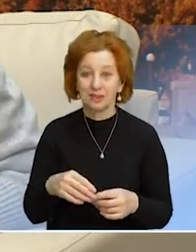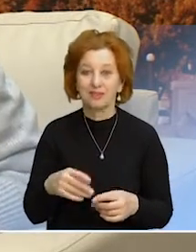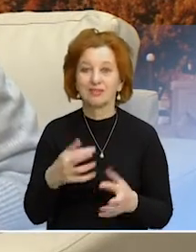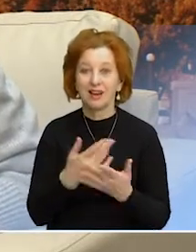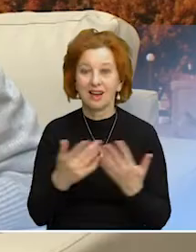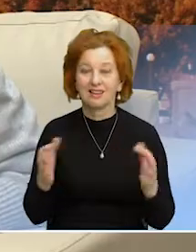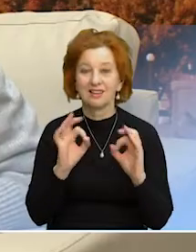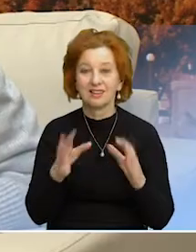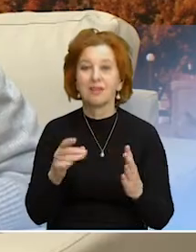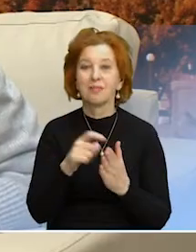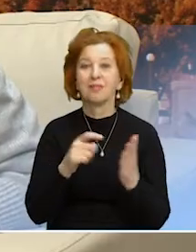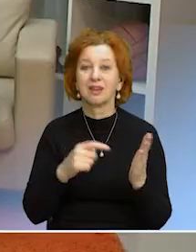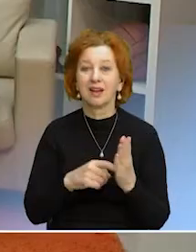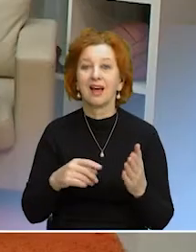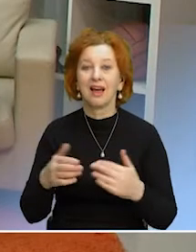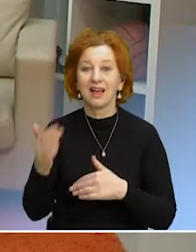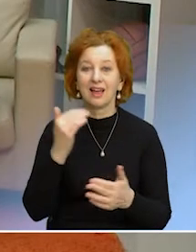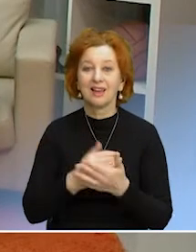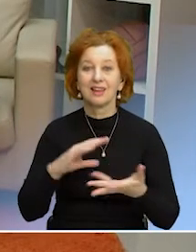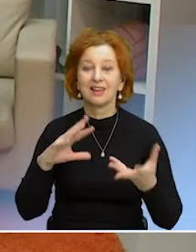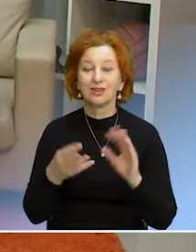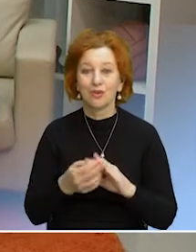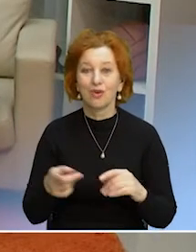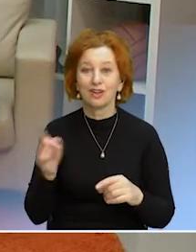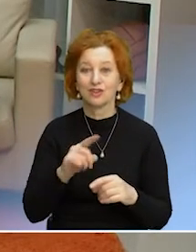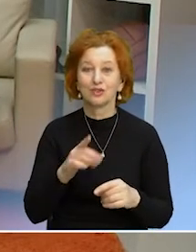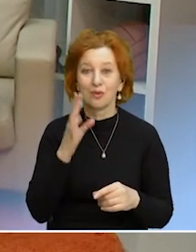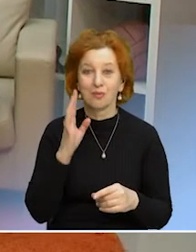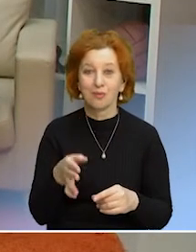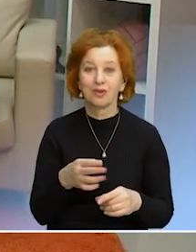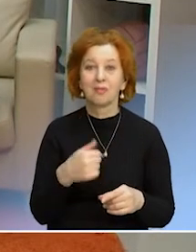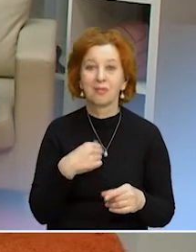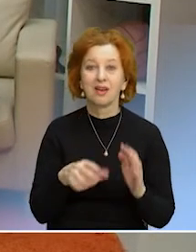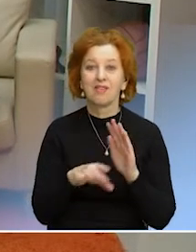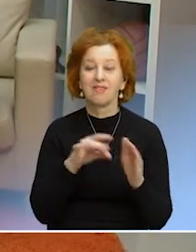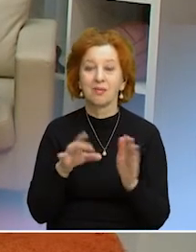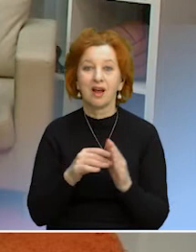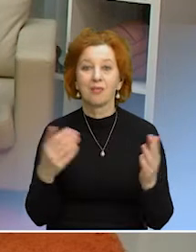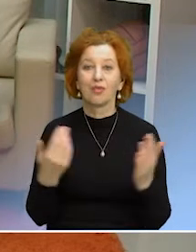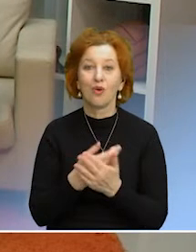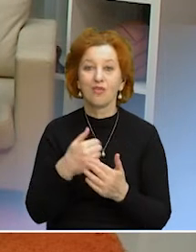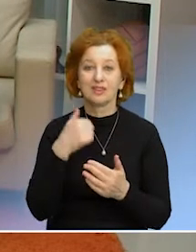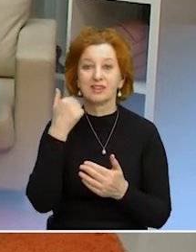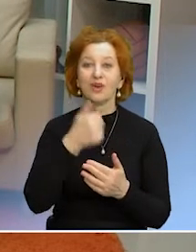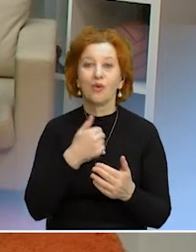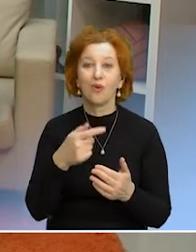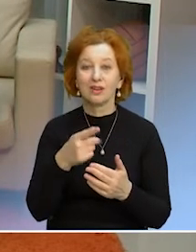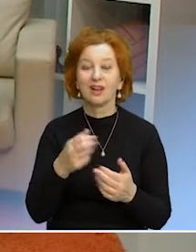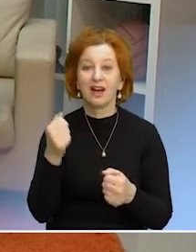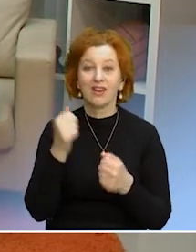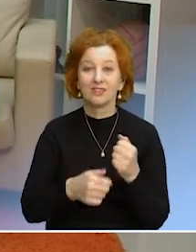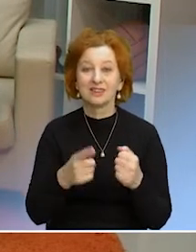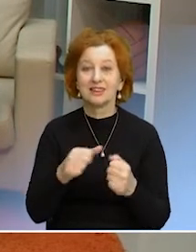эти сказочные персонажи. Подводить итоги, связанные с чем, с кем? Новостями. И о чем? Мы выбираем новости года, и